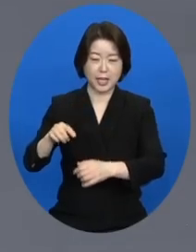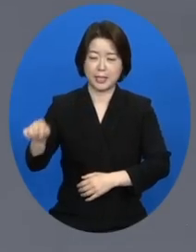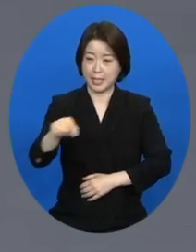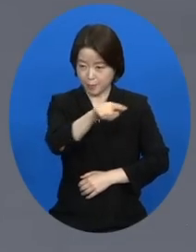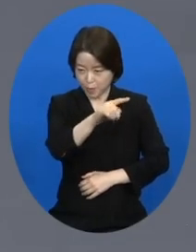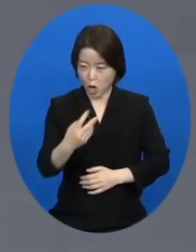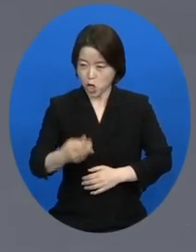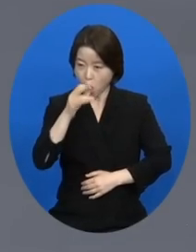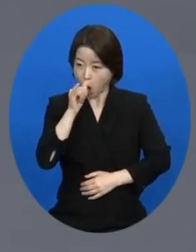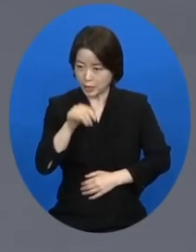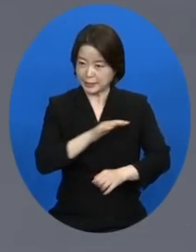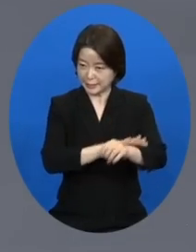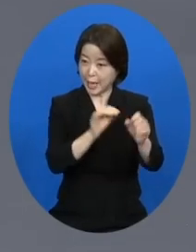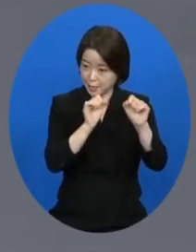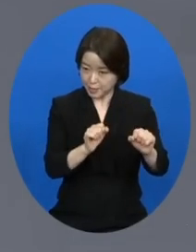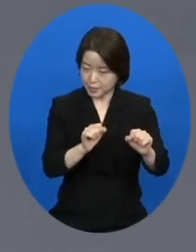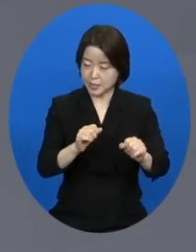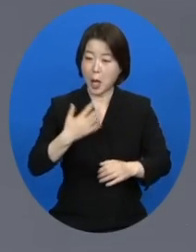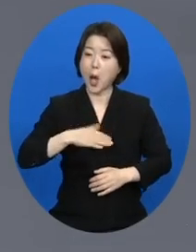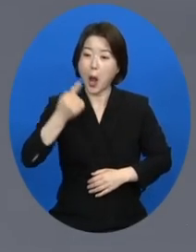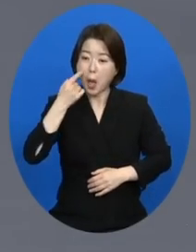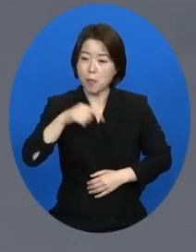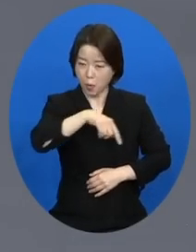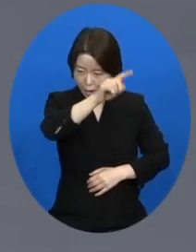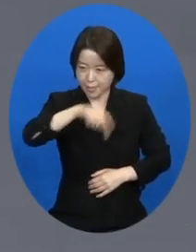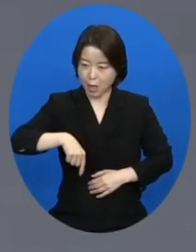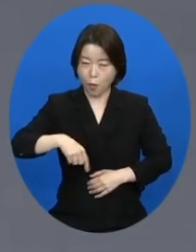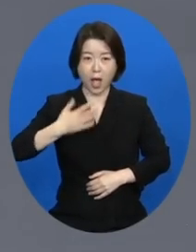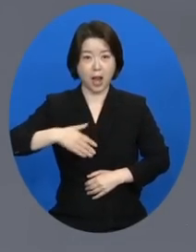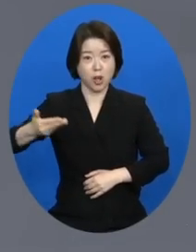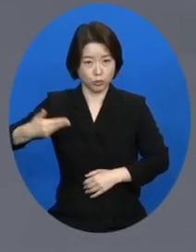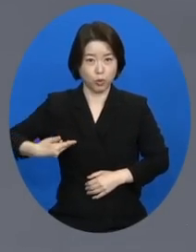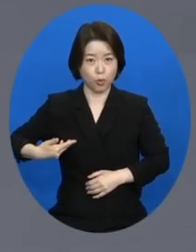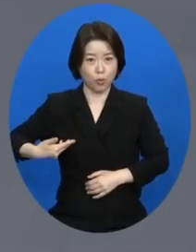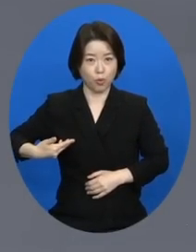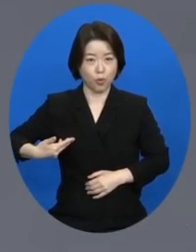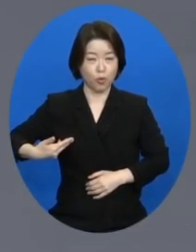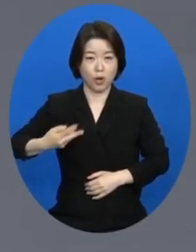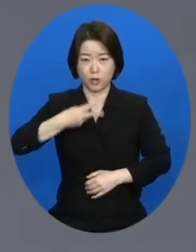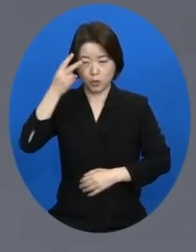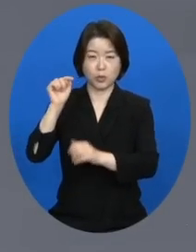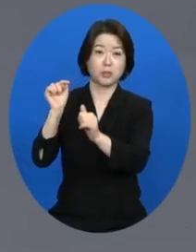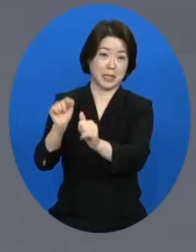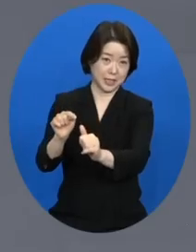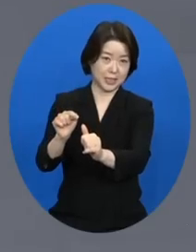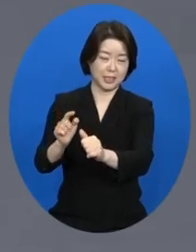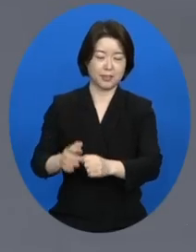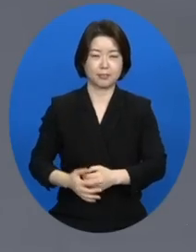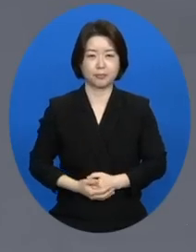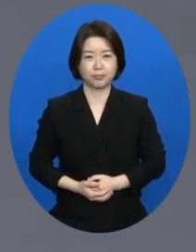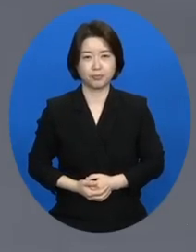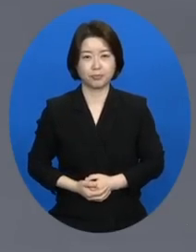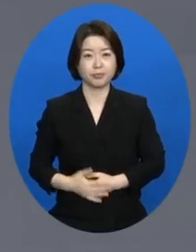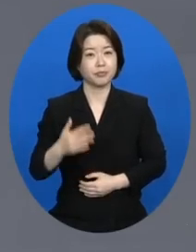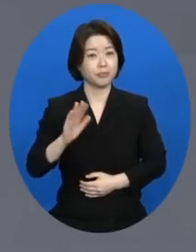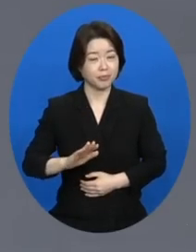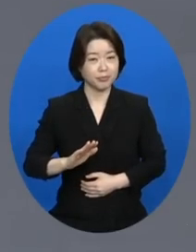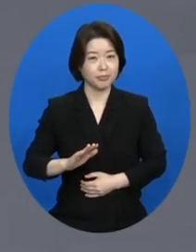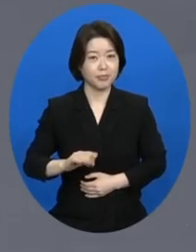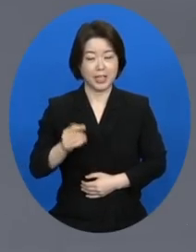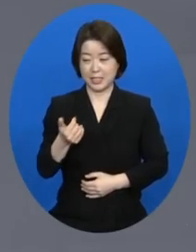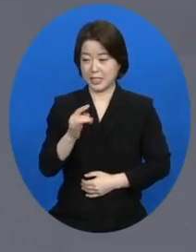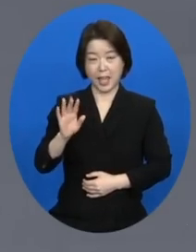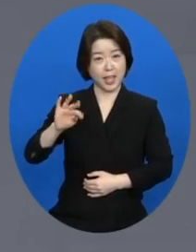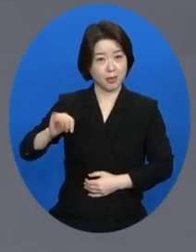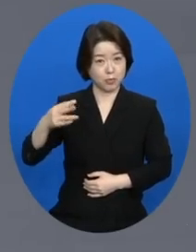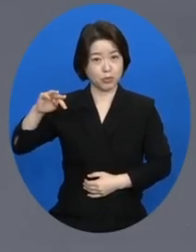잘 있는지 알아보고 다시 나한테 알려달라, 이렇게 얘기를 하죠. 그런데 여러분, 이